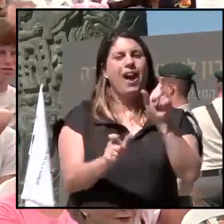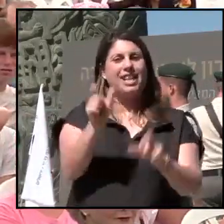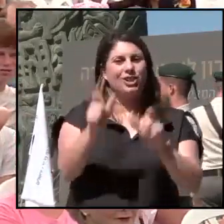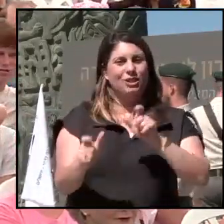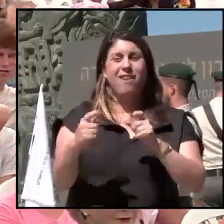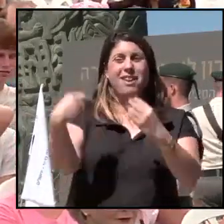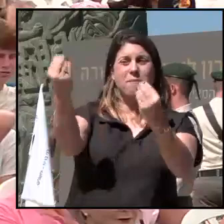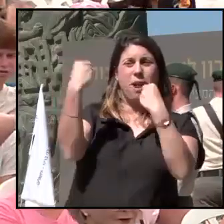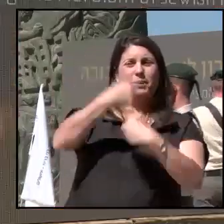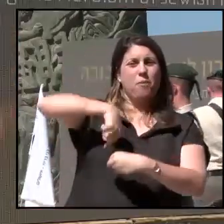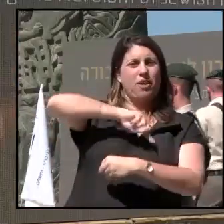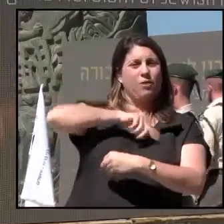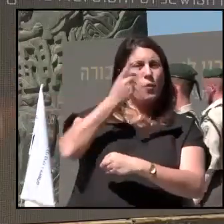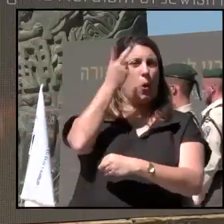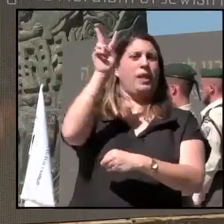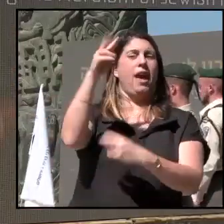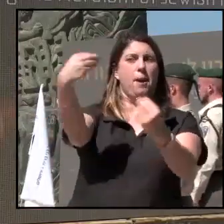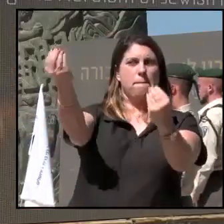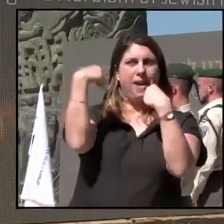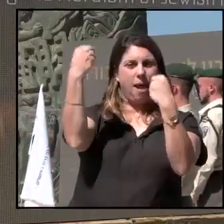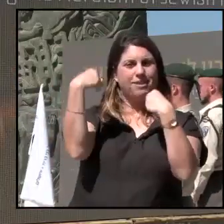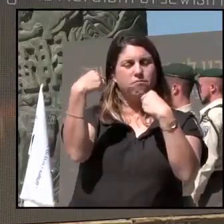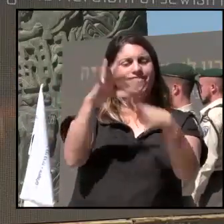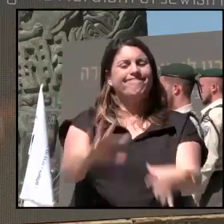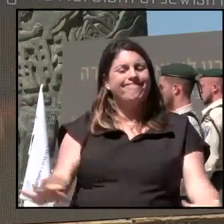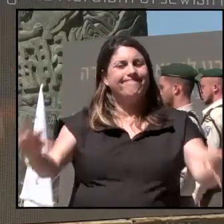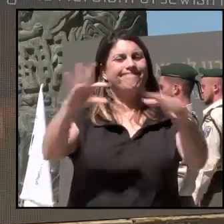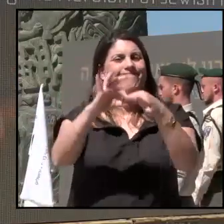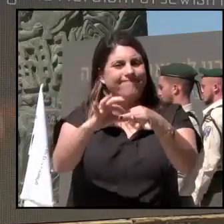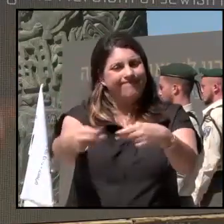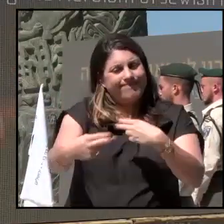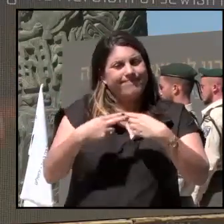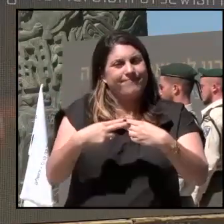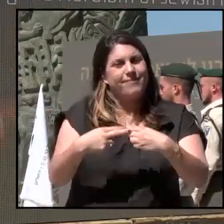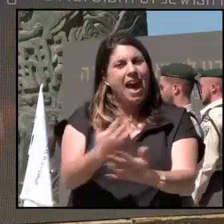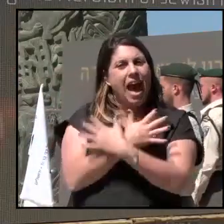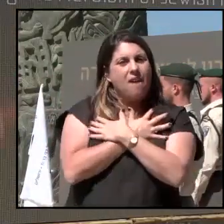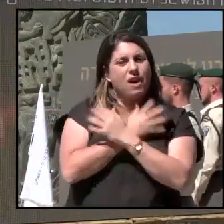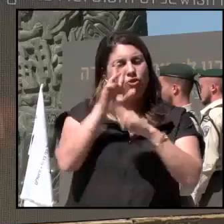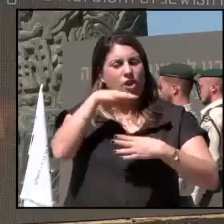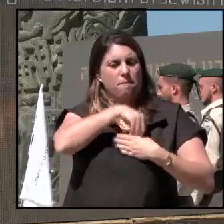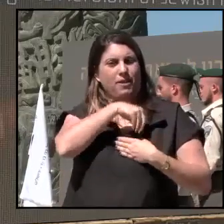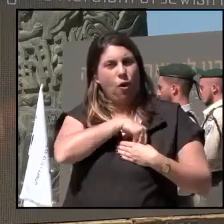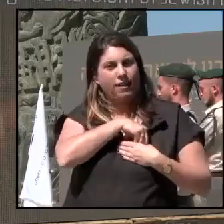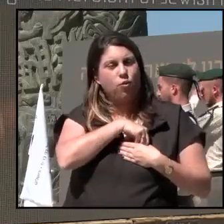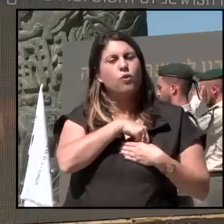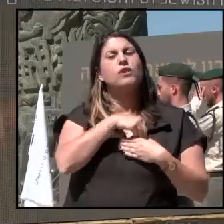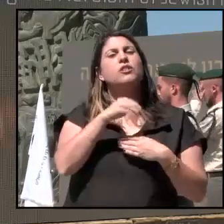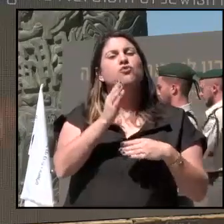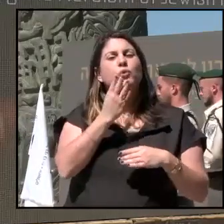שמלמדים אותנו יותר מכל על האחווה העצומה שקיימת בתוכנו. האחווה היהודית